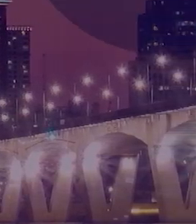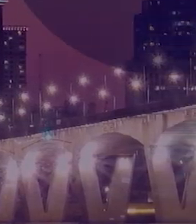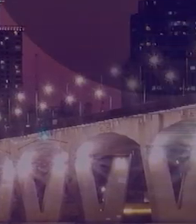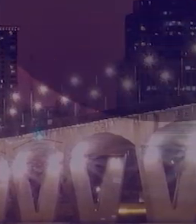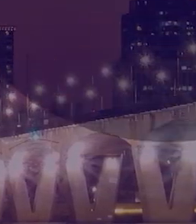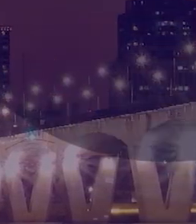밝혔습니다